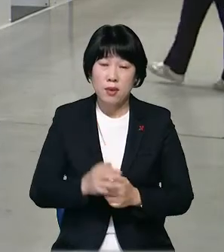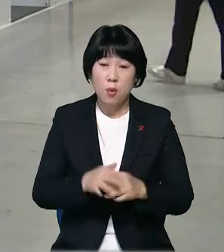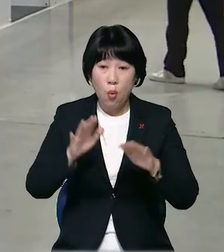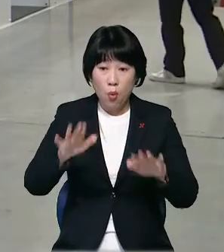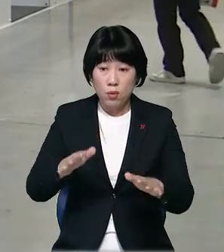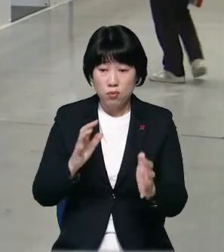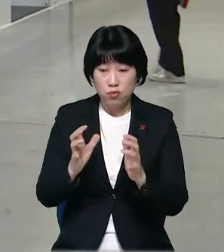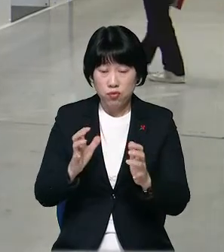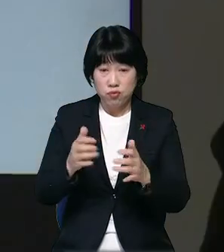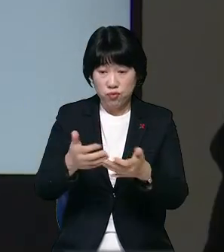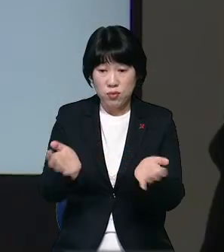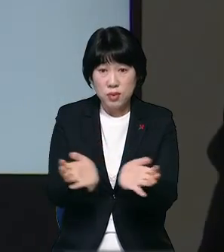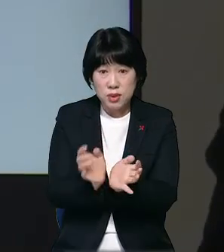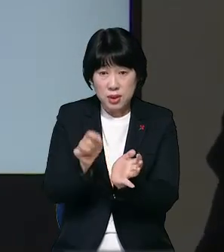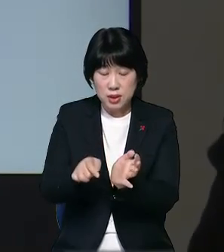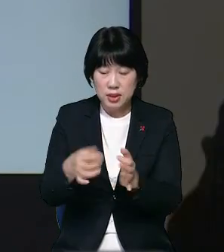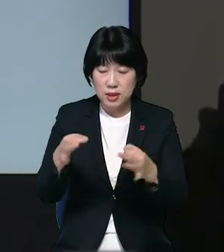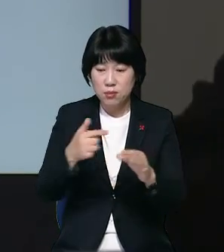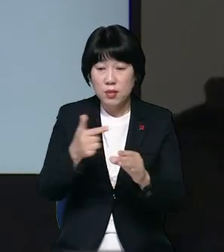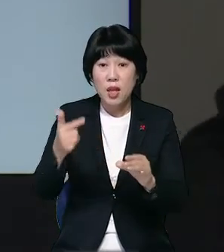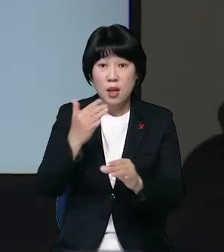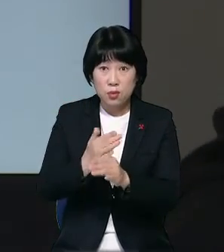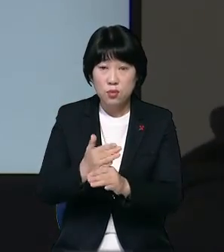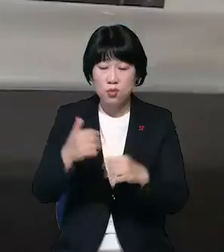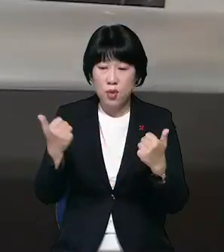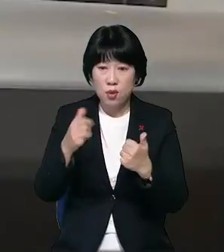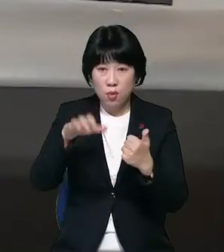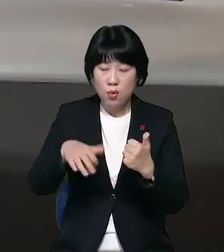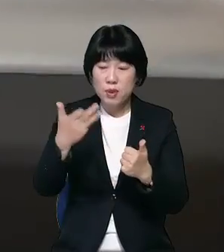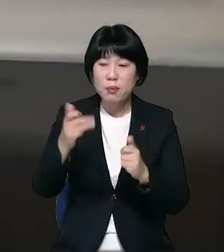이번 컨퍼런스는 광주 김대중 컨벤션 센터에서